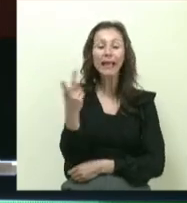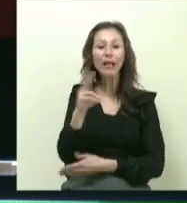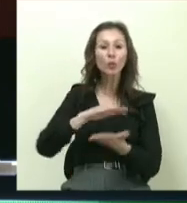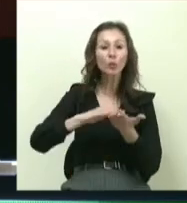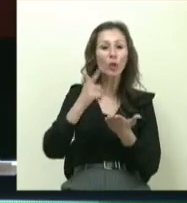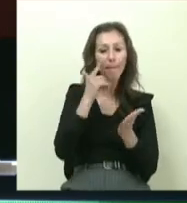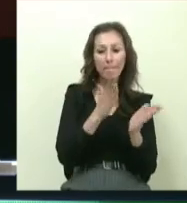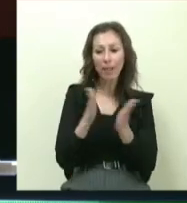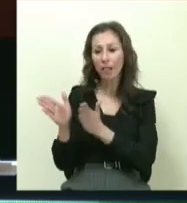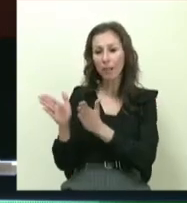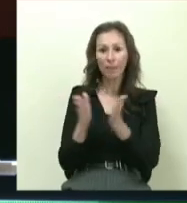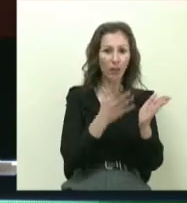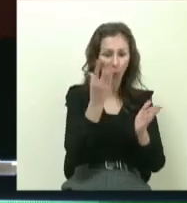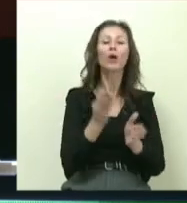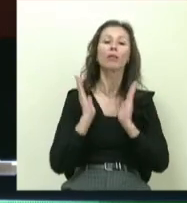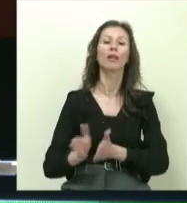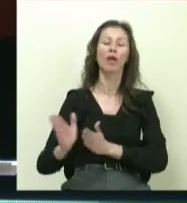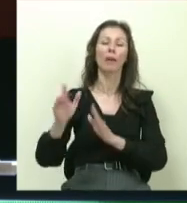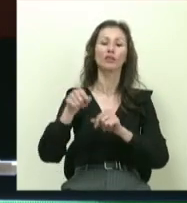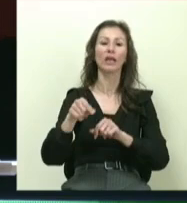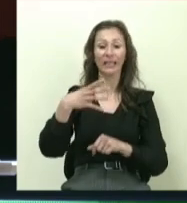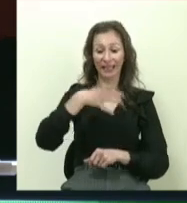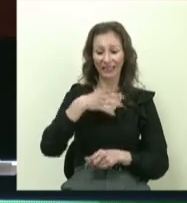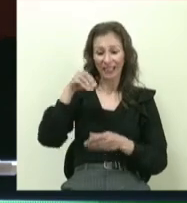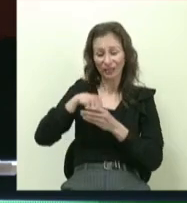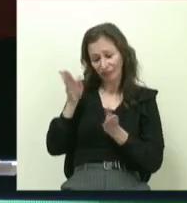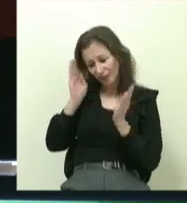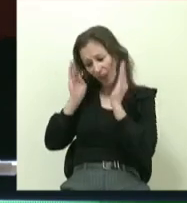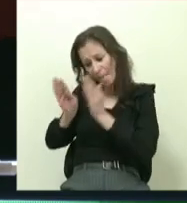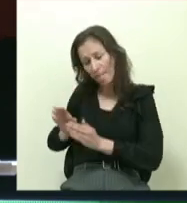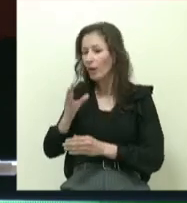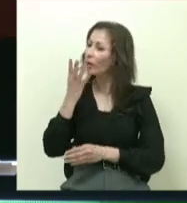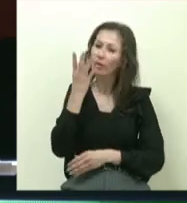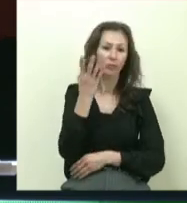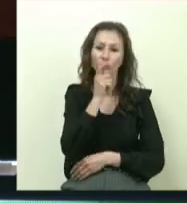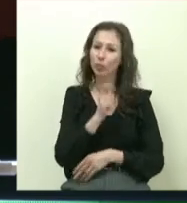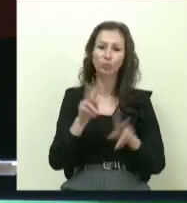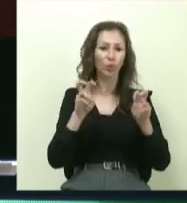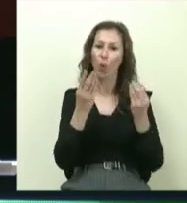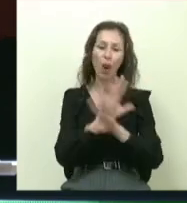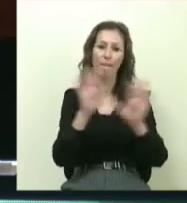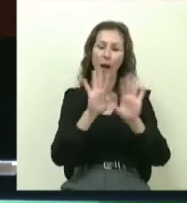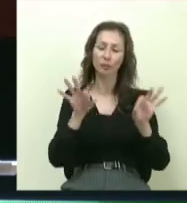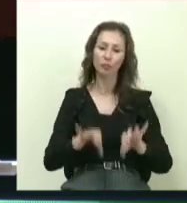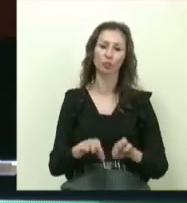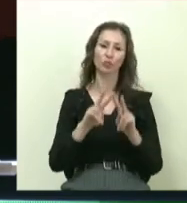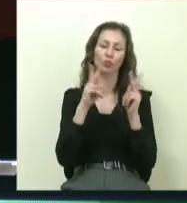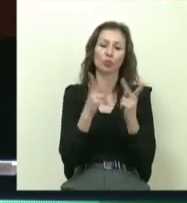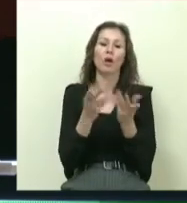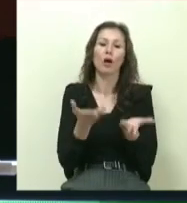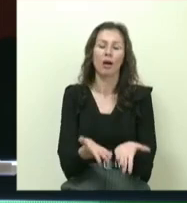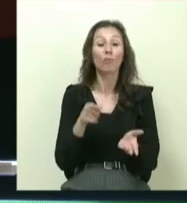de kaysa devam edecektir tamamen içe kapanma gibi bir şey söz konusu olamaz bu günün diye Aslında artık